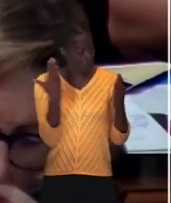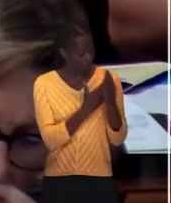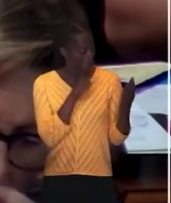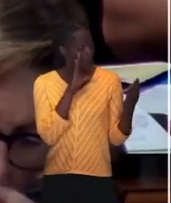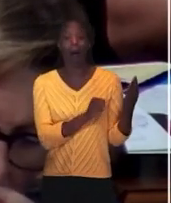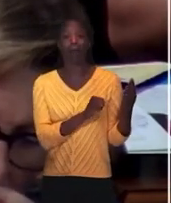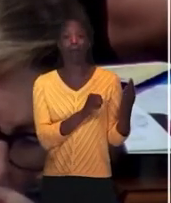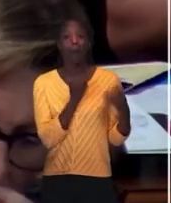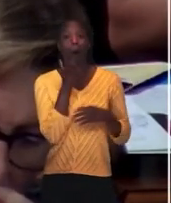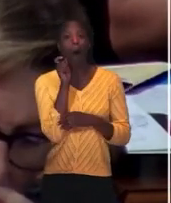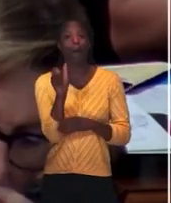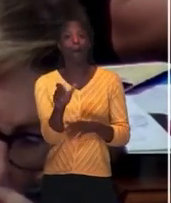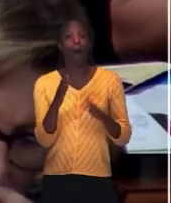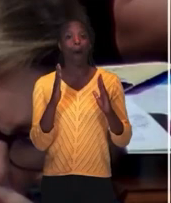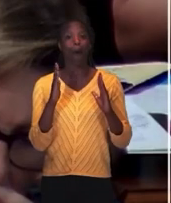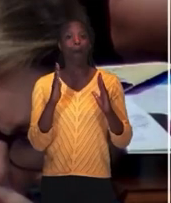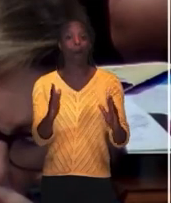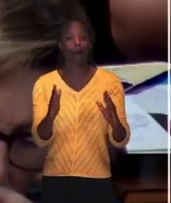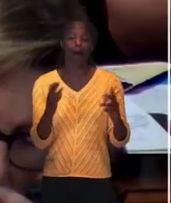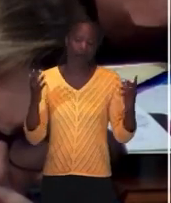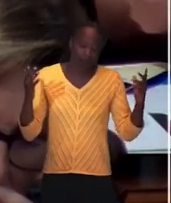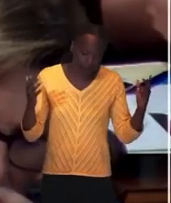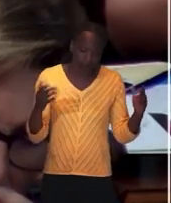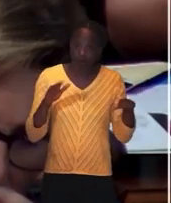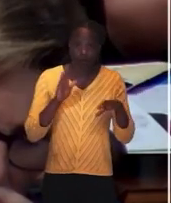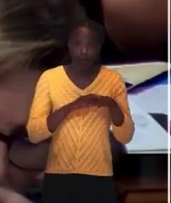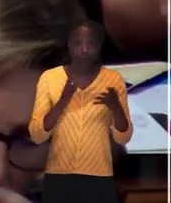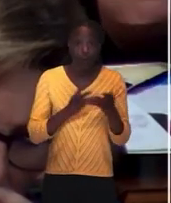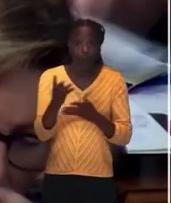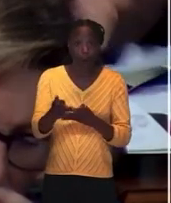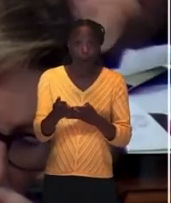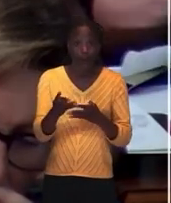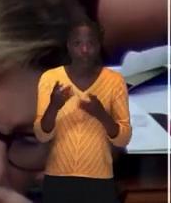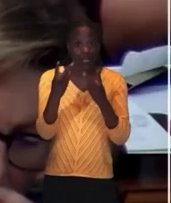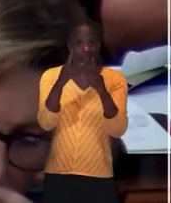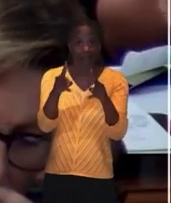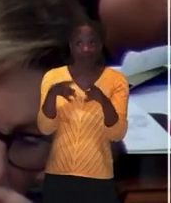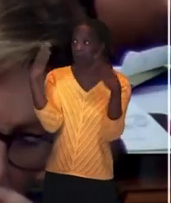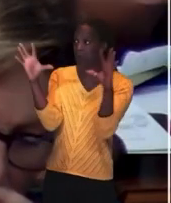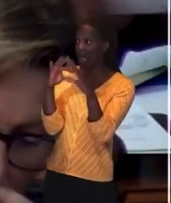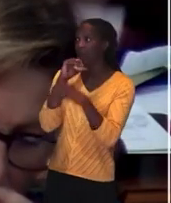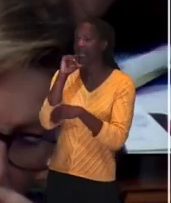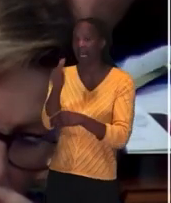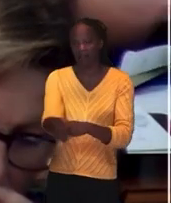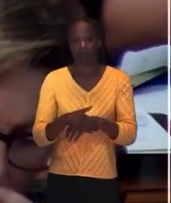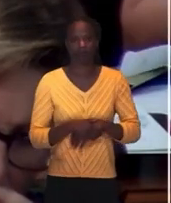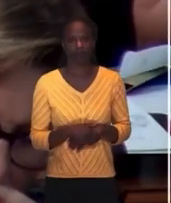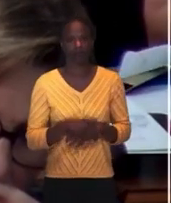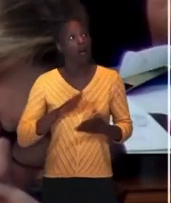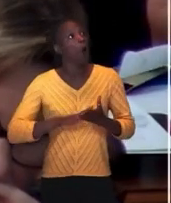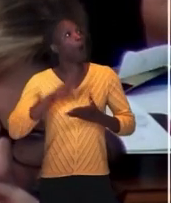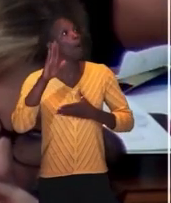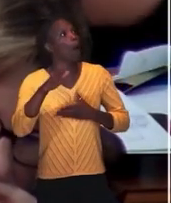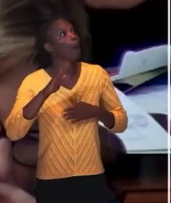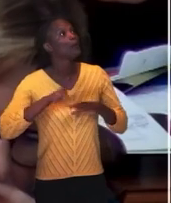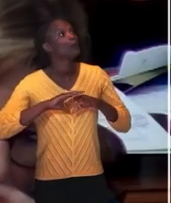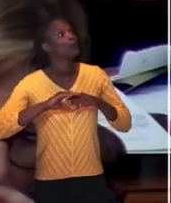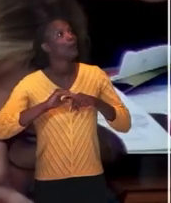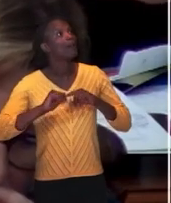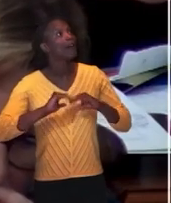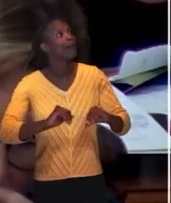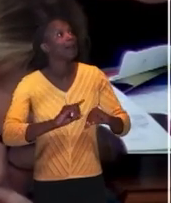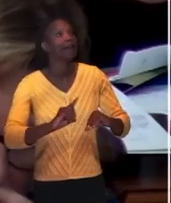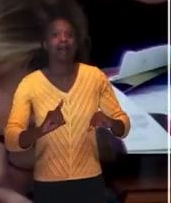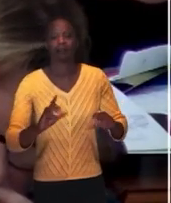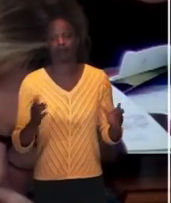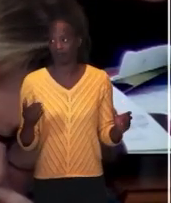n'évoquez absolument pas ce projet urbain. Alors, vous allez nous dire que nous l'avions promis, nous ne l'avons pas réalisé. C'est vrai, il aura fallu attendre la fin du mandat 2019